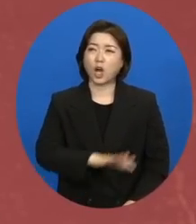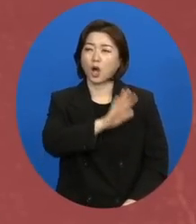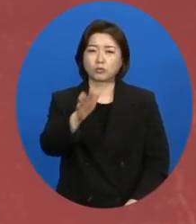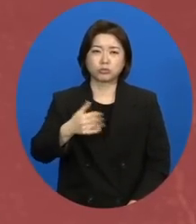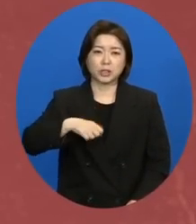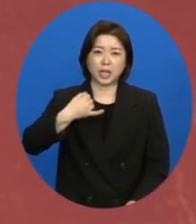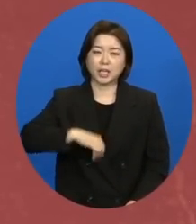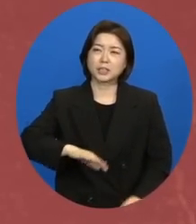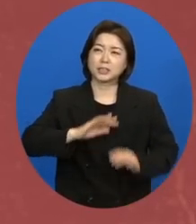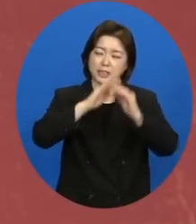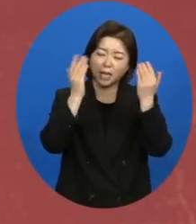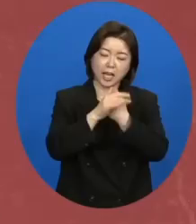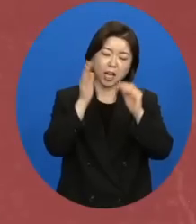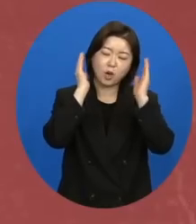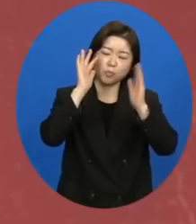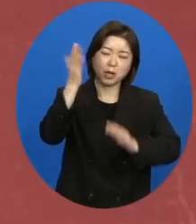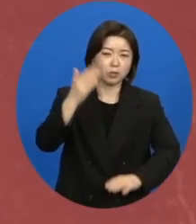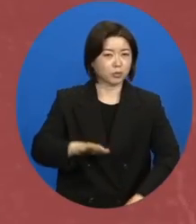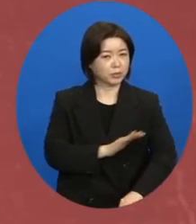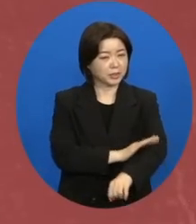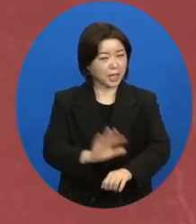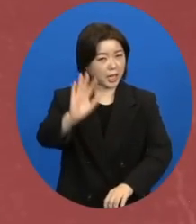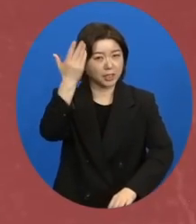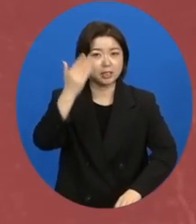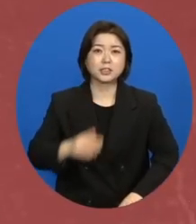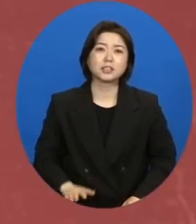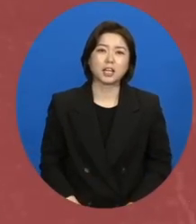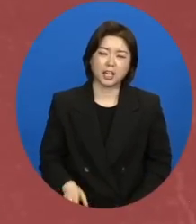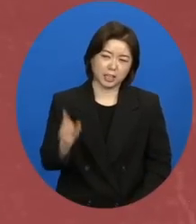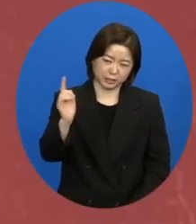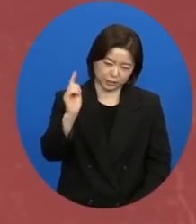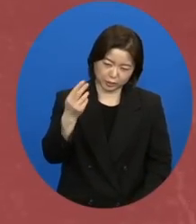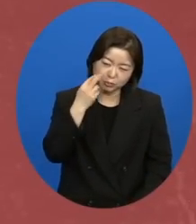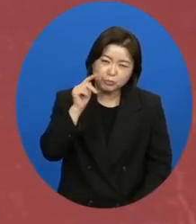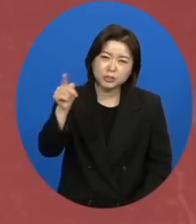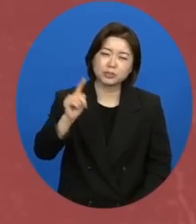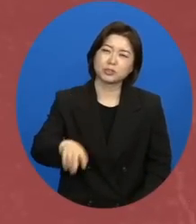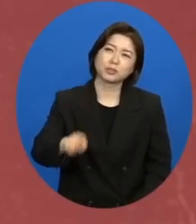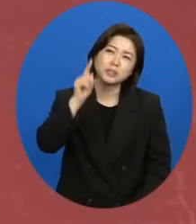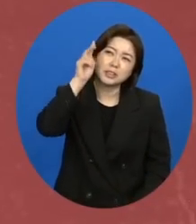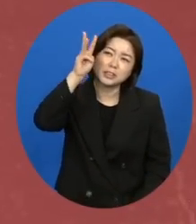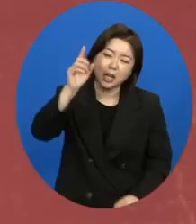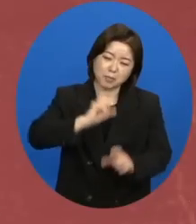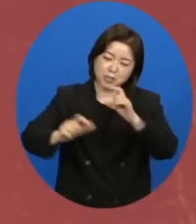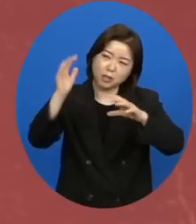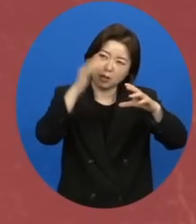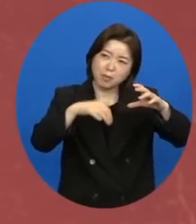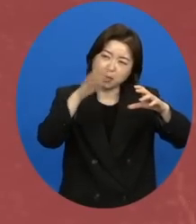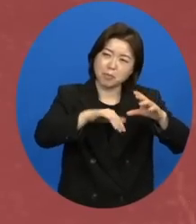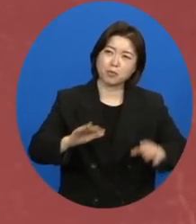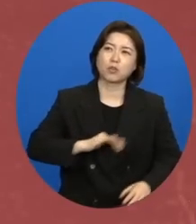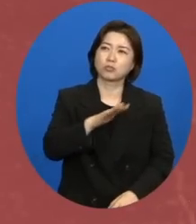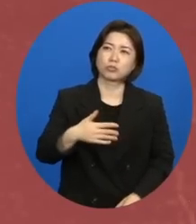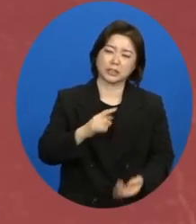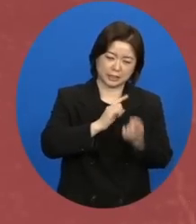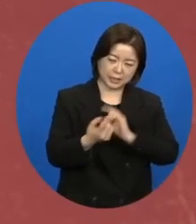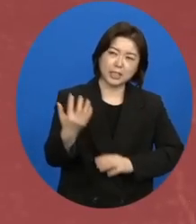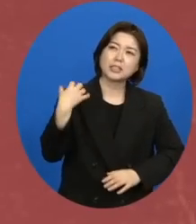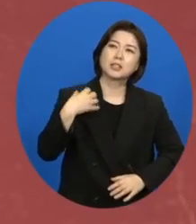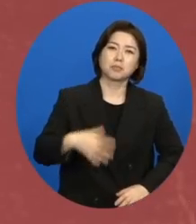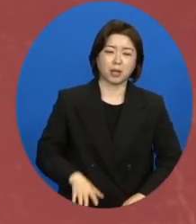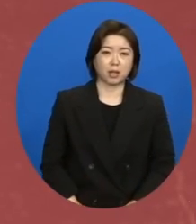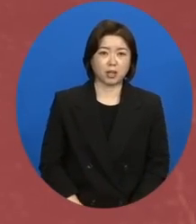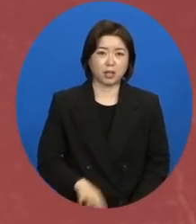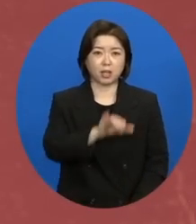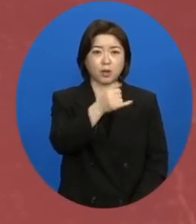다 공부하게 되고 잘 되게 됐지. 그놈의 미국놈들 3일만 더 파면 될 걸 우리가 팠네. 우리